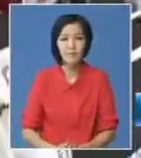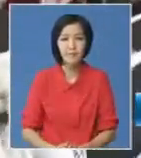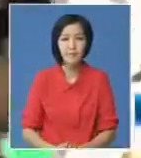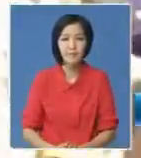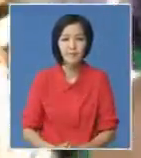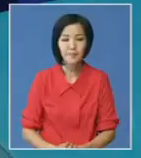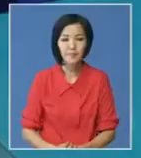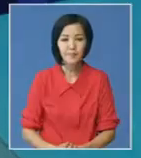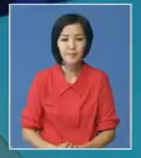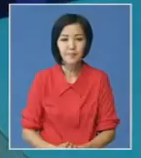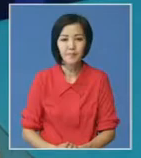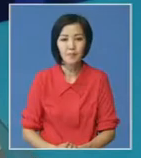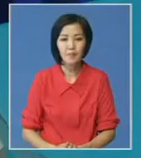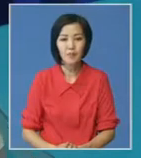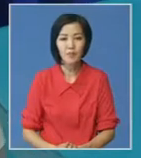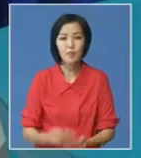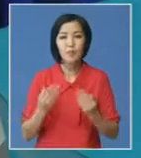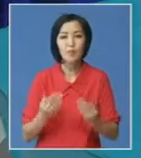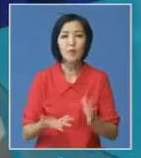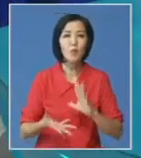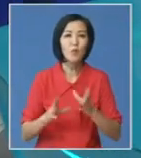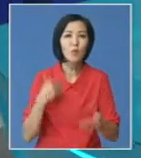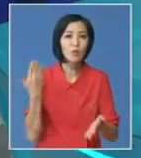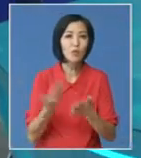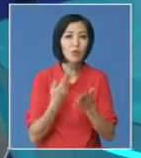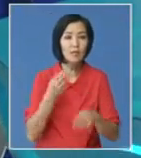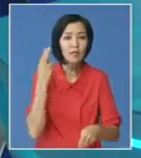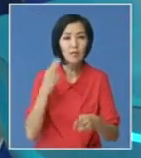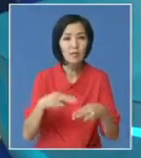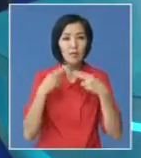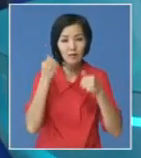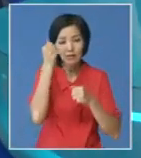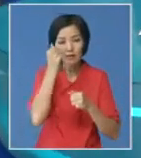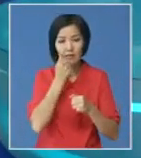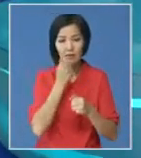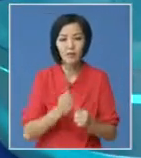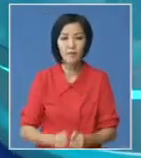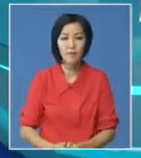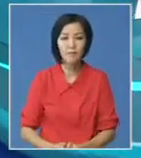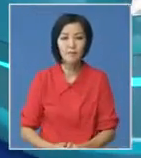телеарнасы. Бүгінге осы, келесі жүздескенше аман сау болыңыздар.